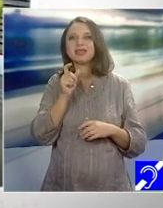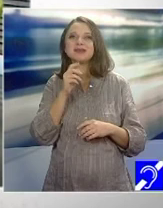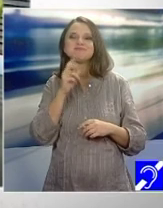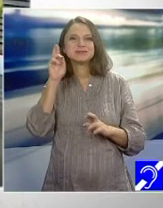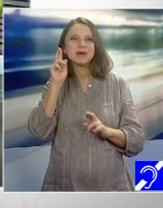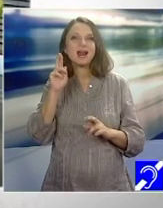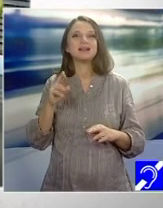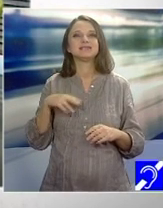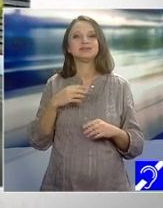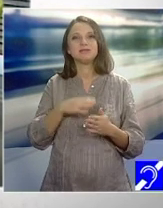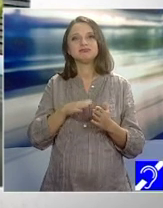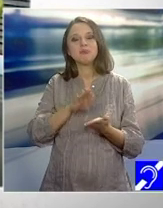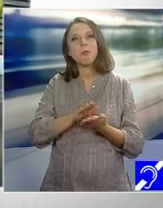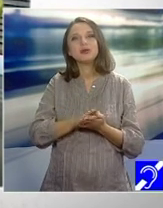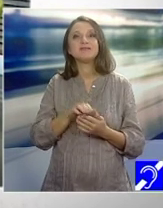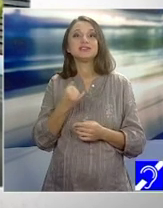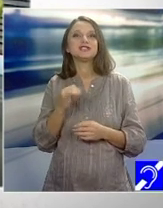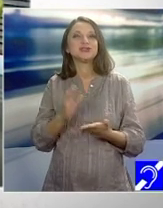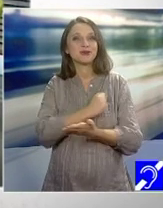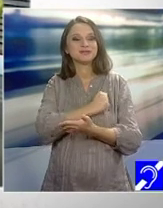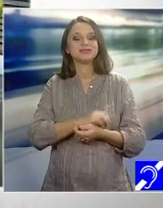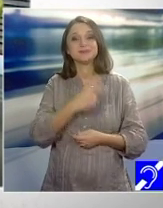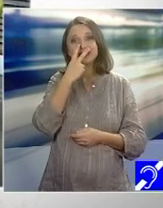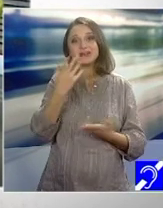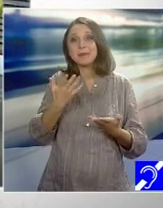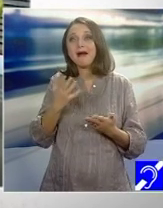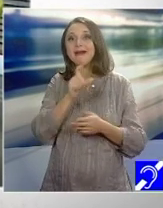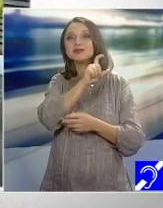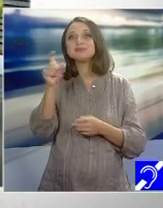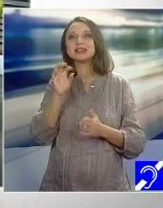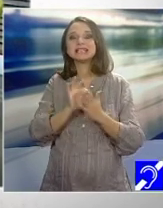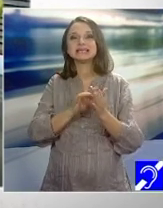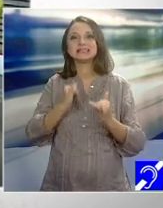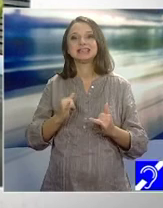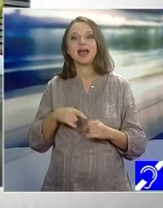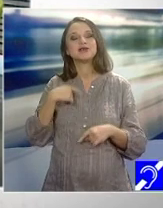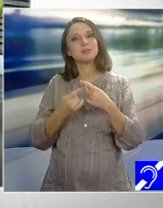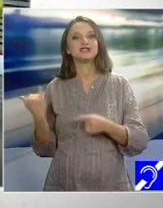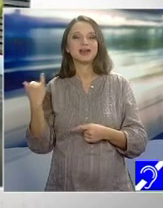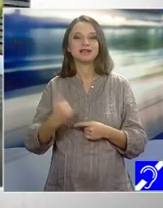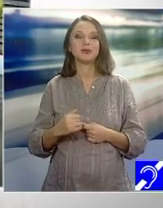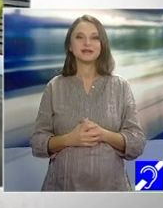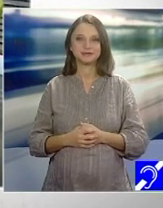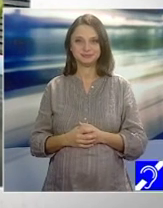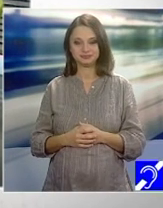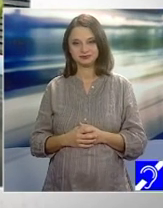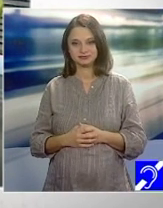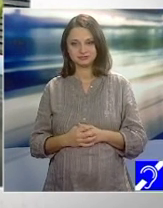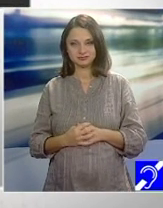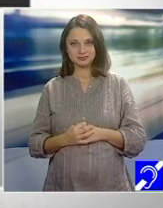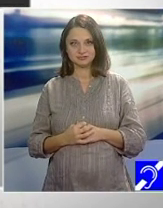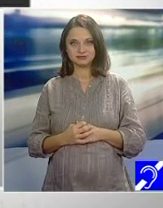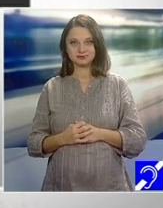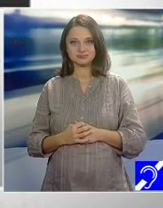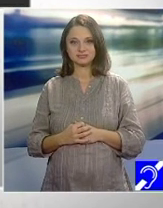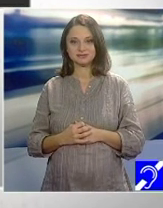și reușite. Vă invit să urmărim chiar acum subiectele ediției de astăzi și revenim în platou alături de primii noștri invitați.